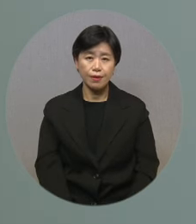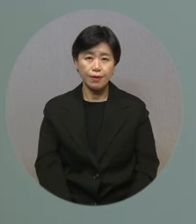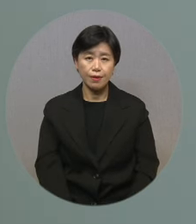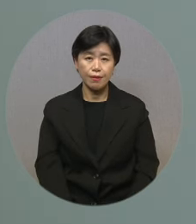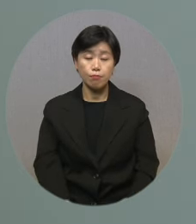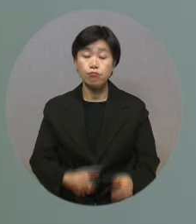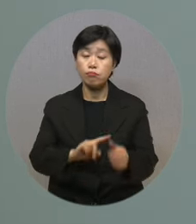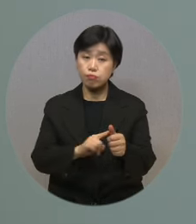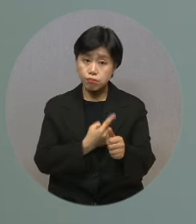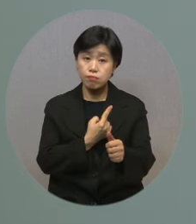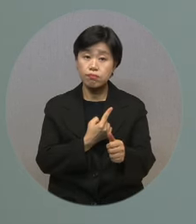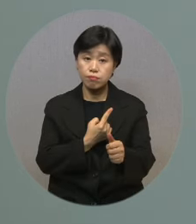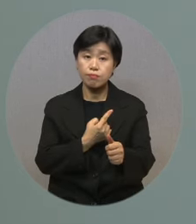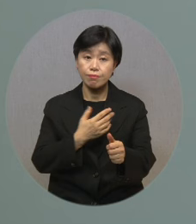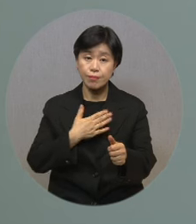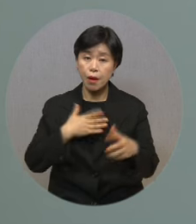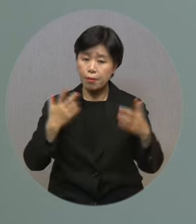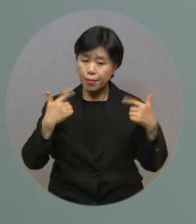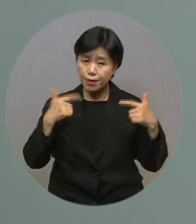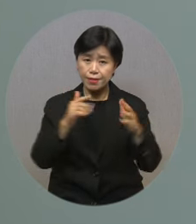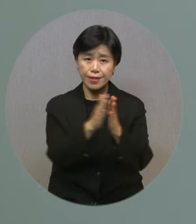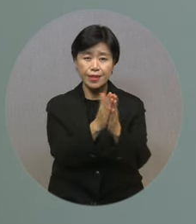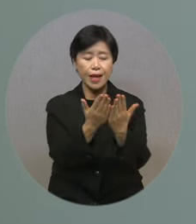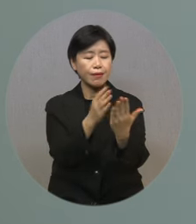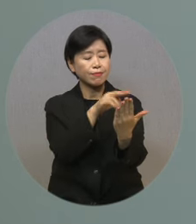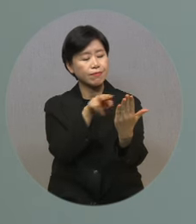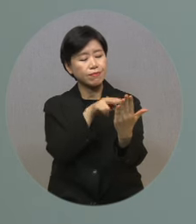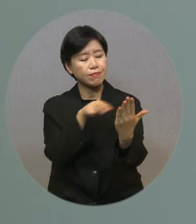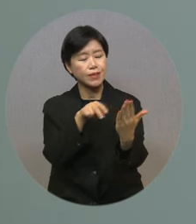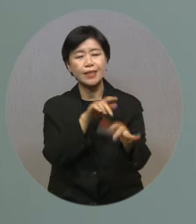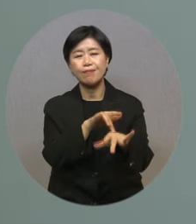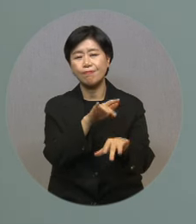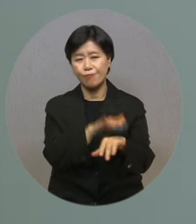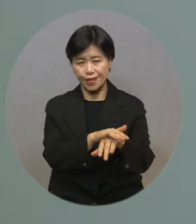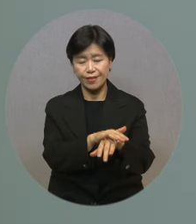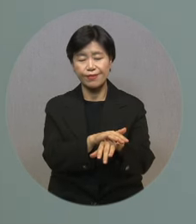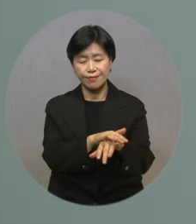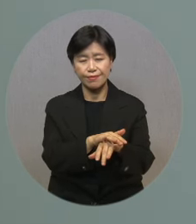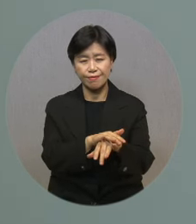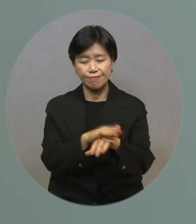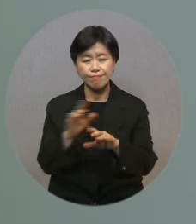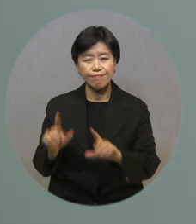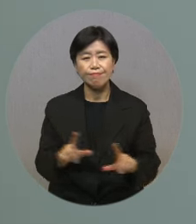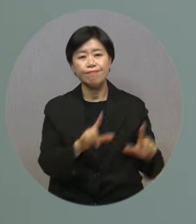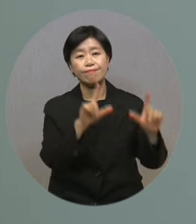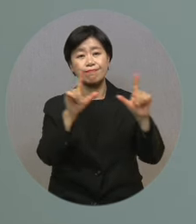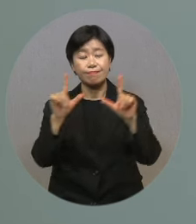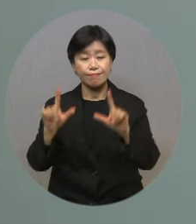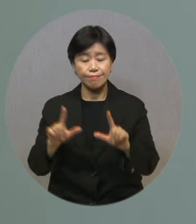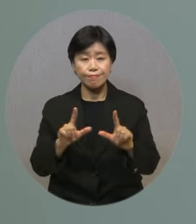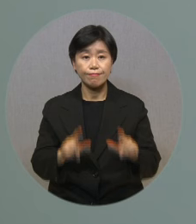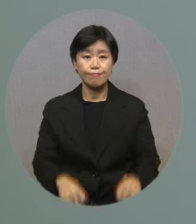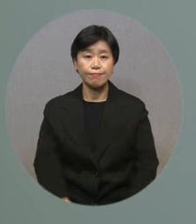저도 모르게 제가 매일 책을 읽는 습관을 들이면서